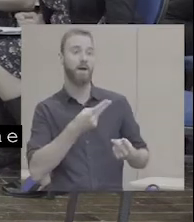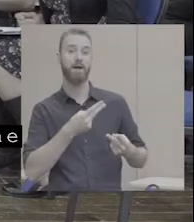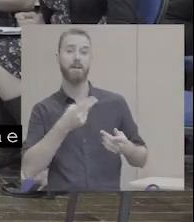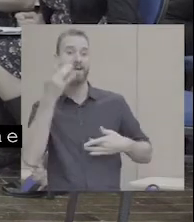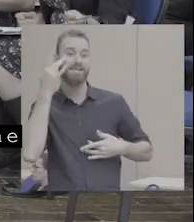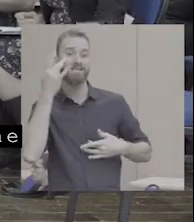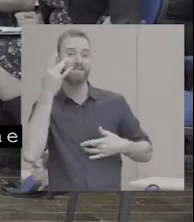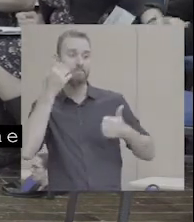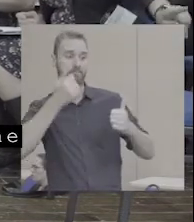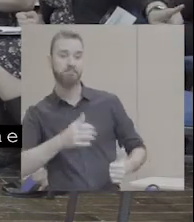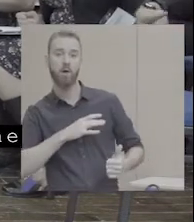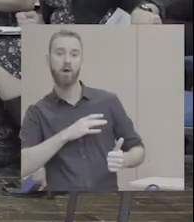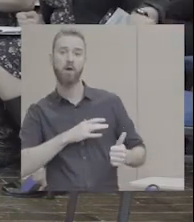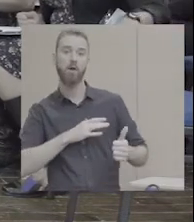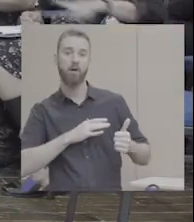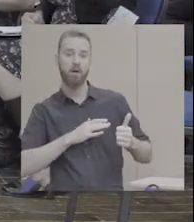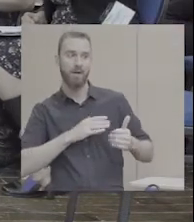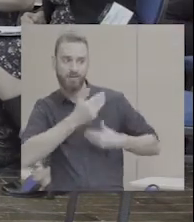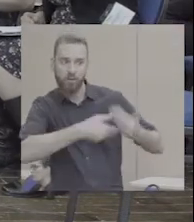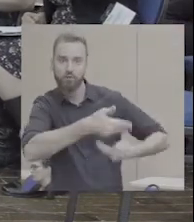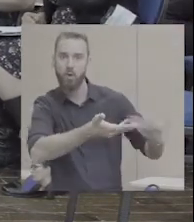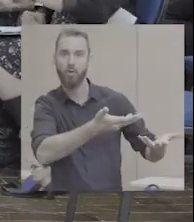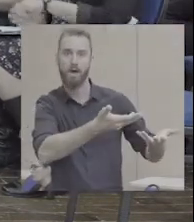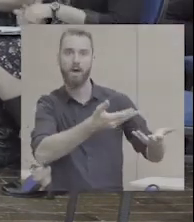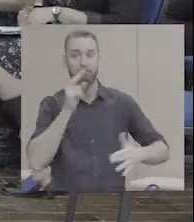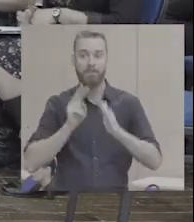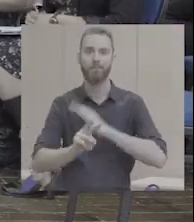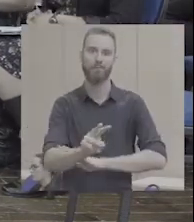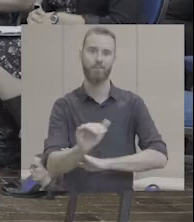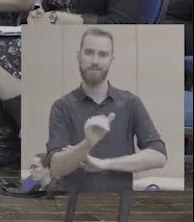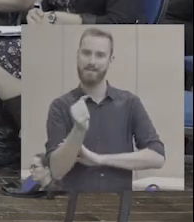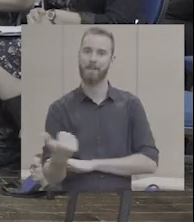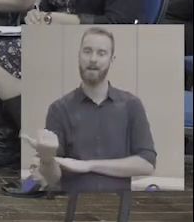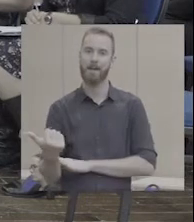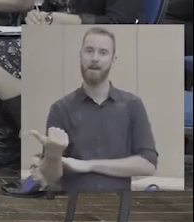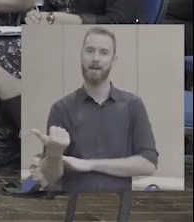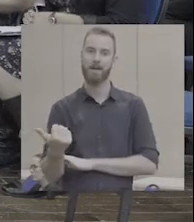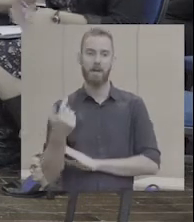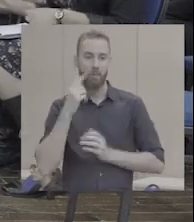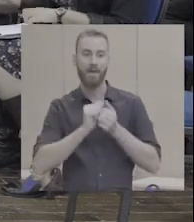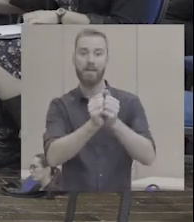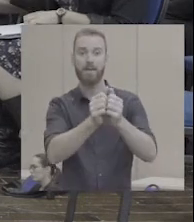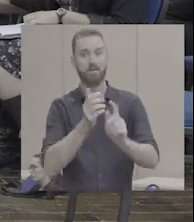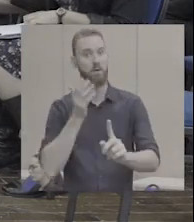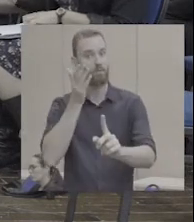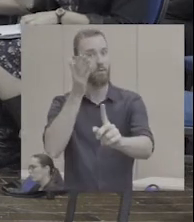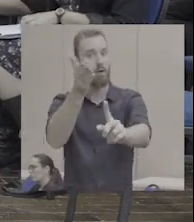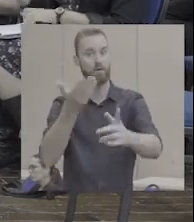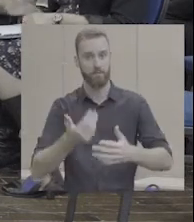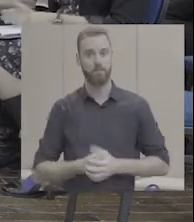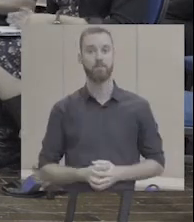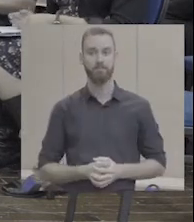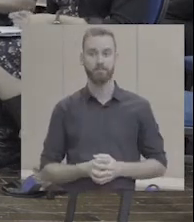de la maladie dans une certaine période, pour prévoir une certaine évolution aussi dans ce qui va être fait comme adaptation.